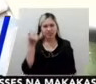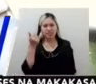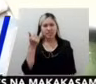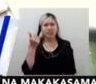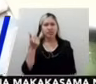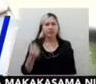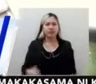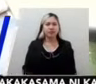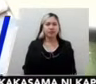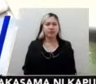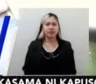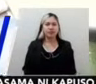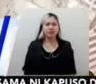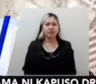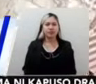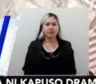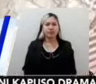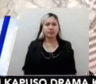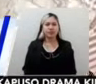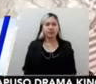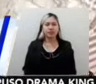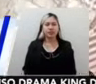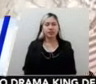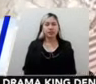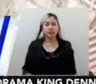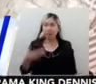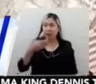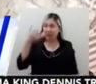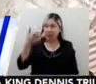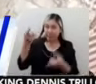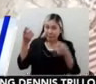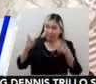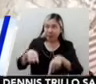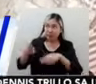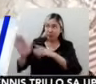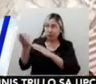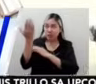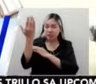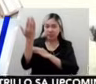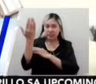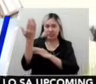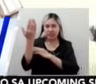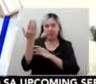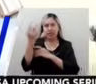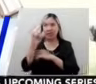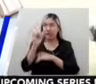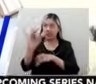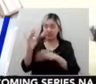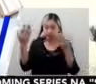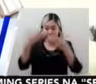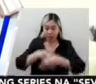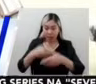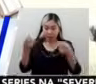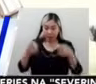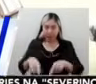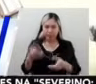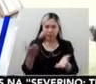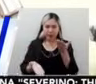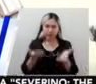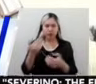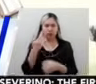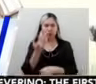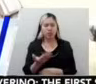Araw po, hindi po gabi nangyari. Baka po kami dito, ubos ang pamilya namin po. Pasalamat po kami sa Panginoon. Gawa po